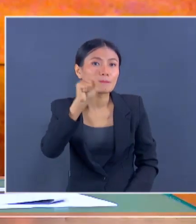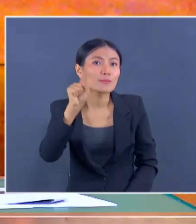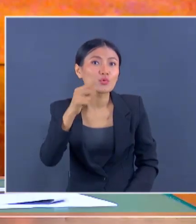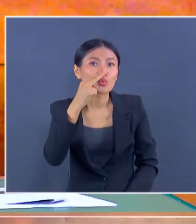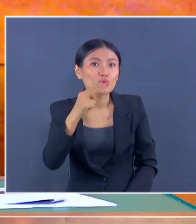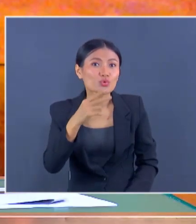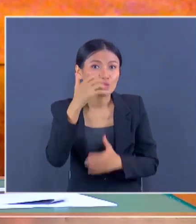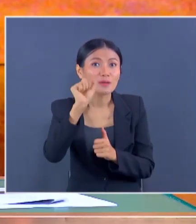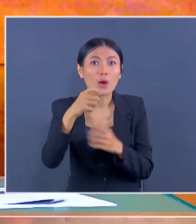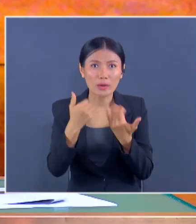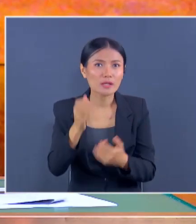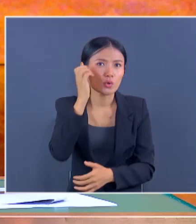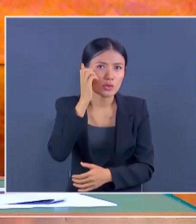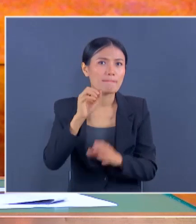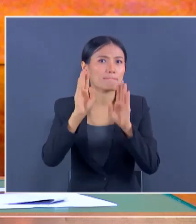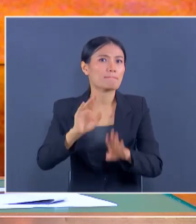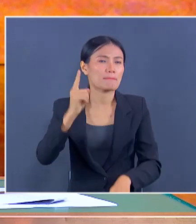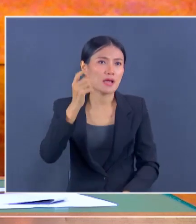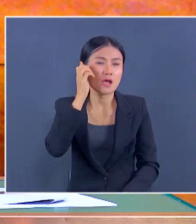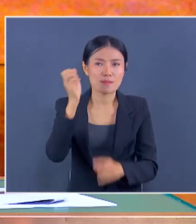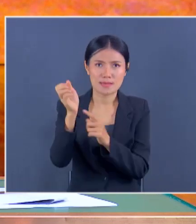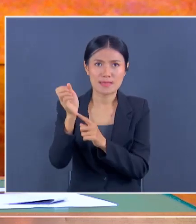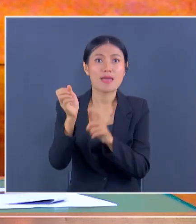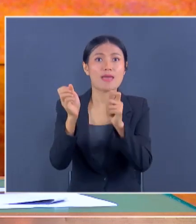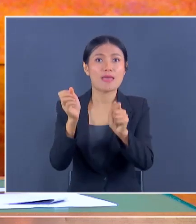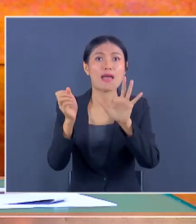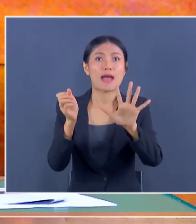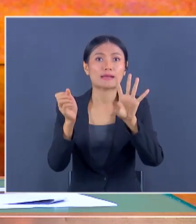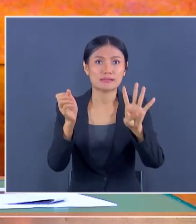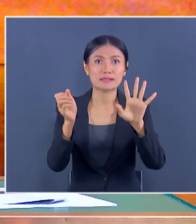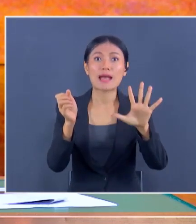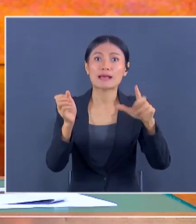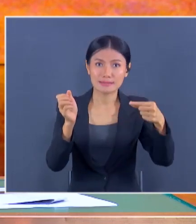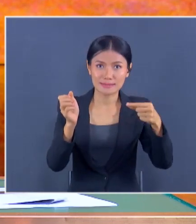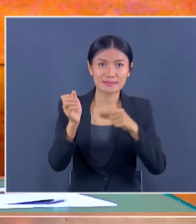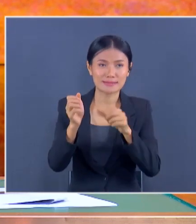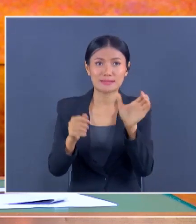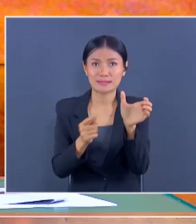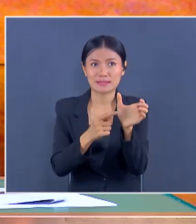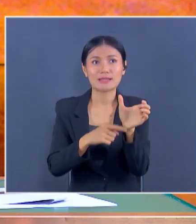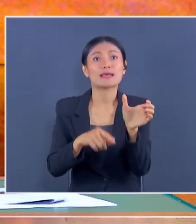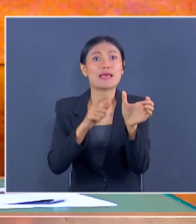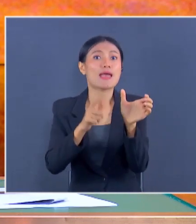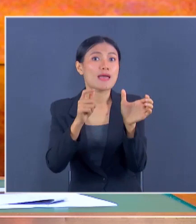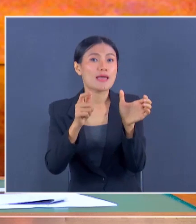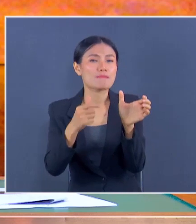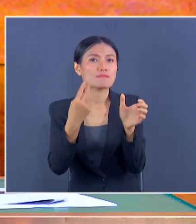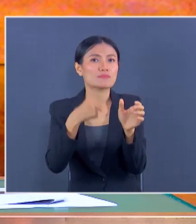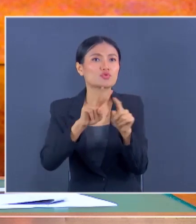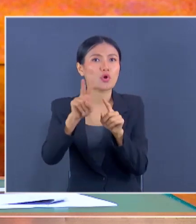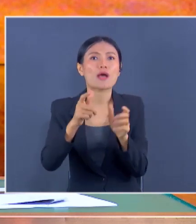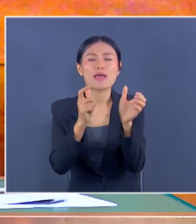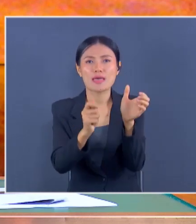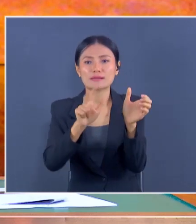าสุดนะฮะ Samsung เปิดตัว Samsung Galaxy A54 5G และ Samsung Galaxy A34 5G